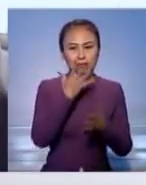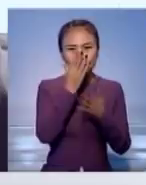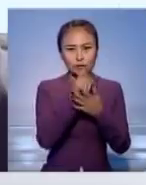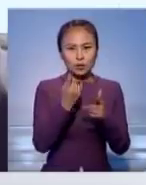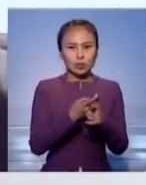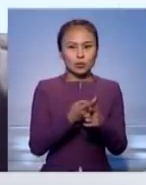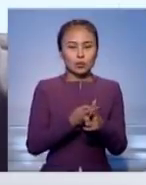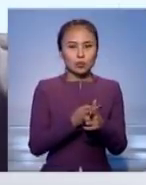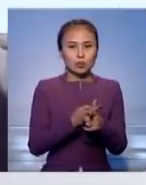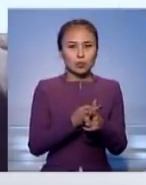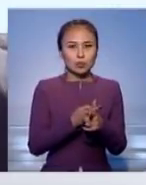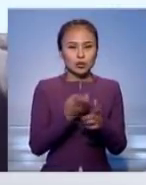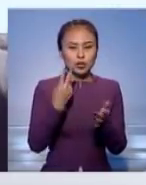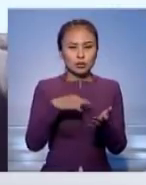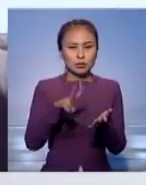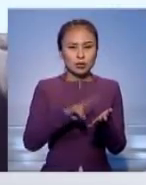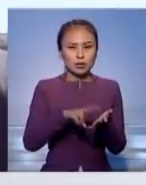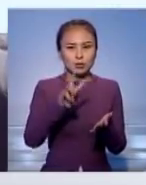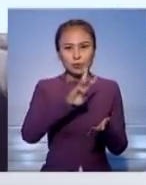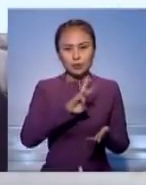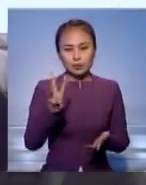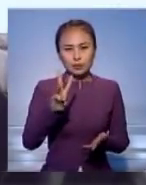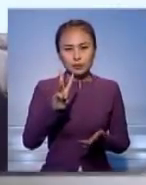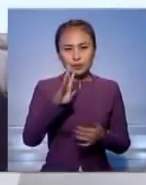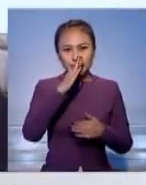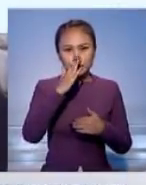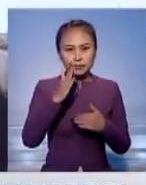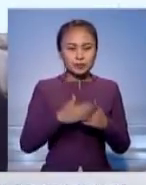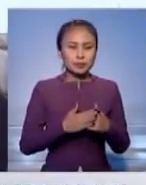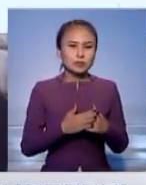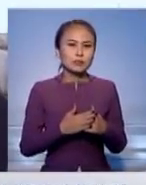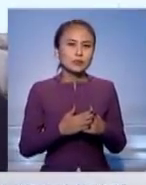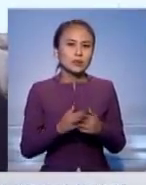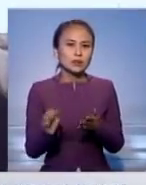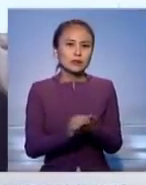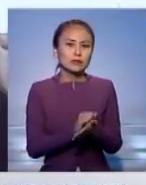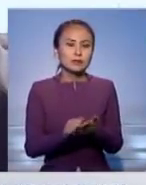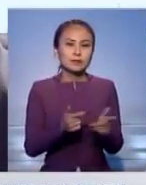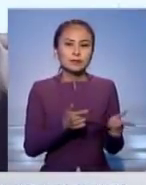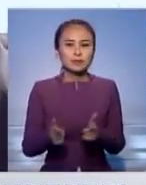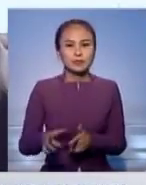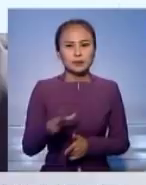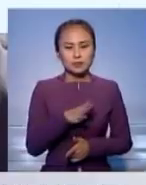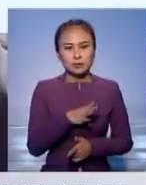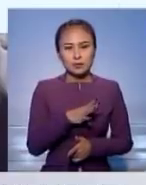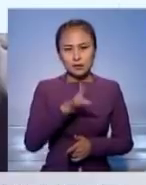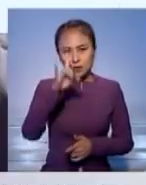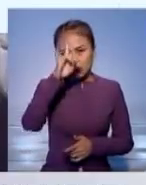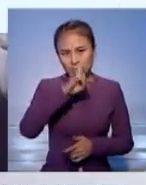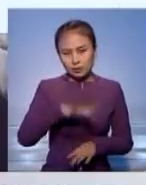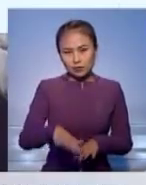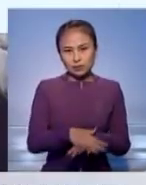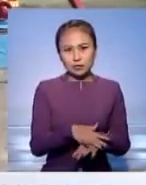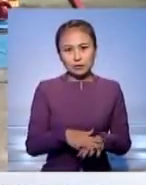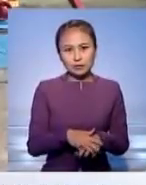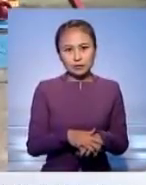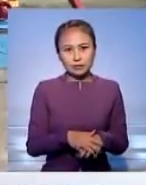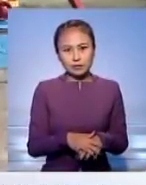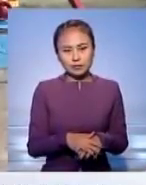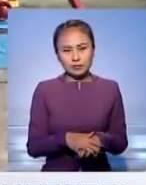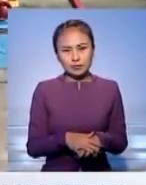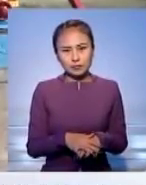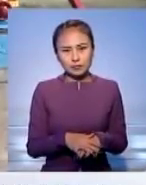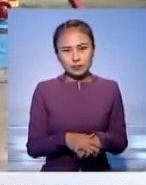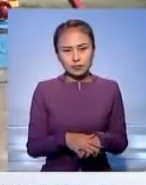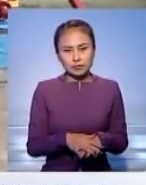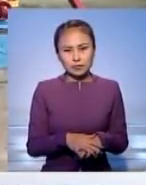шарасы бойынша 27 миллион теңгеге проектный сметалық документация жасалған. Осы қазақ халқының концерні жасап берді.